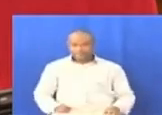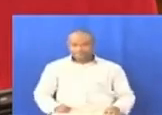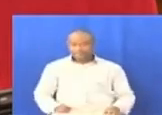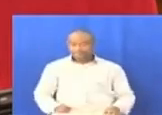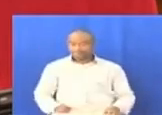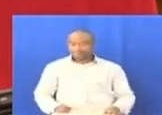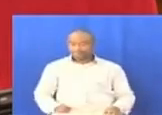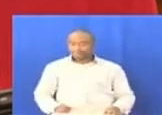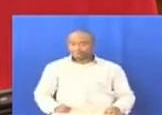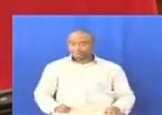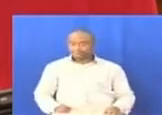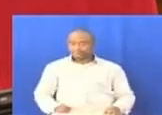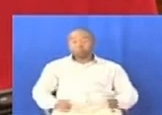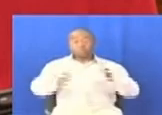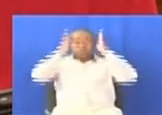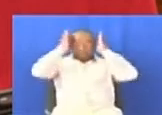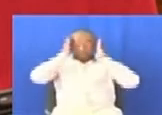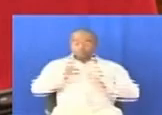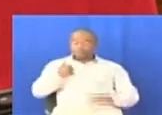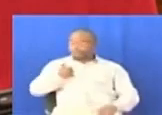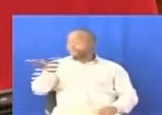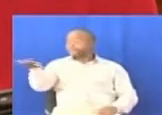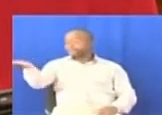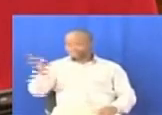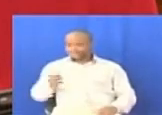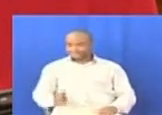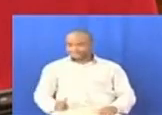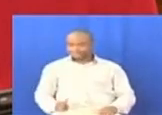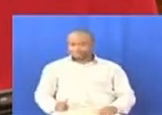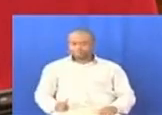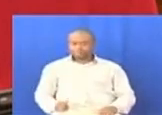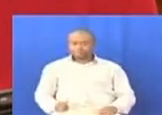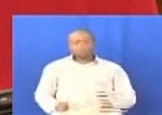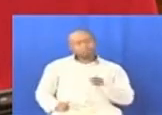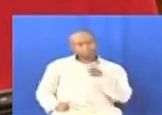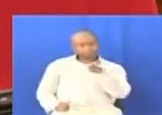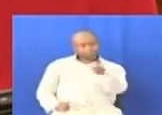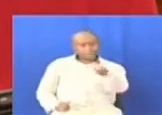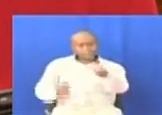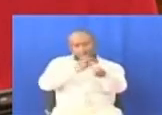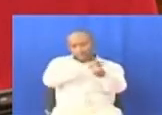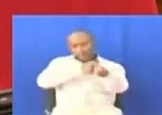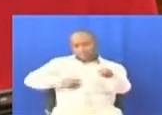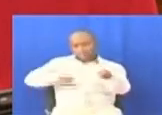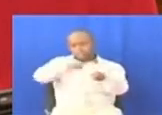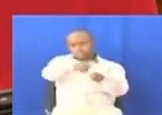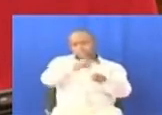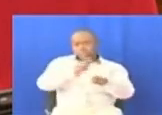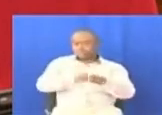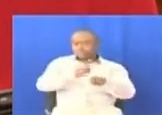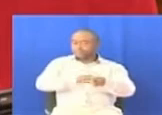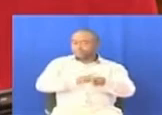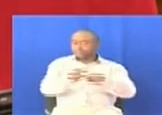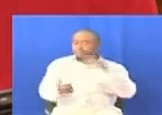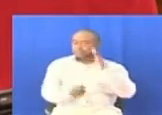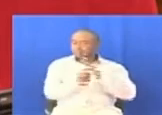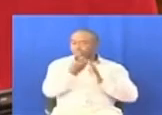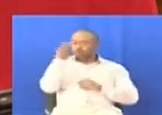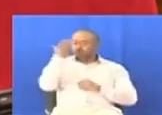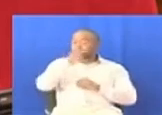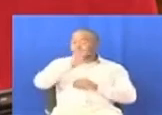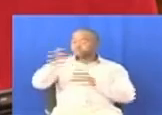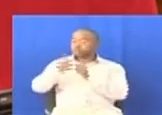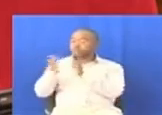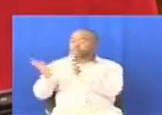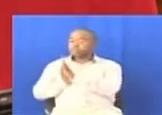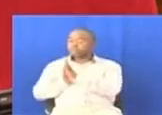Mheshimiwa Spika, Mheshimiwa Rais, corona ilivyotokea alisimama